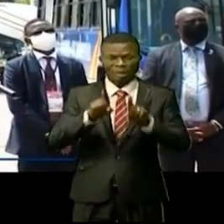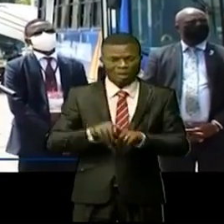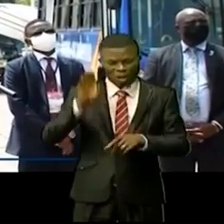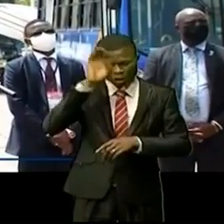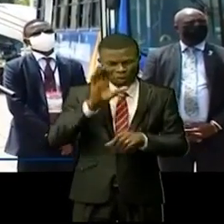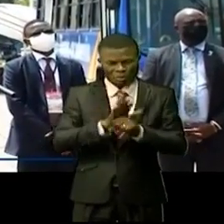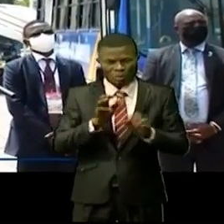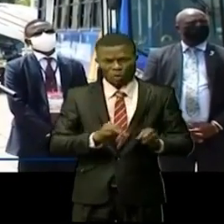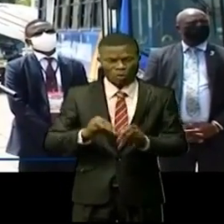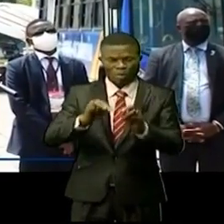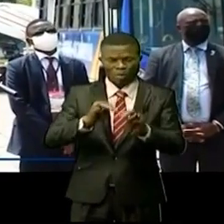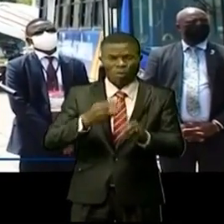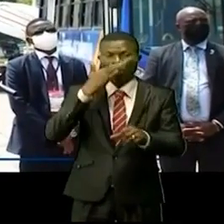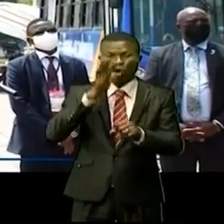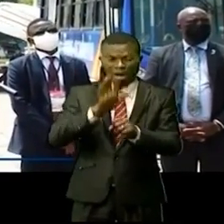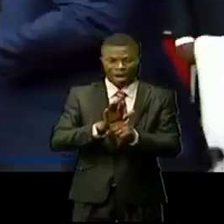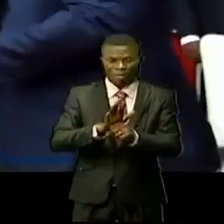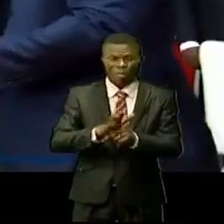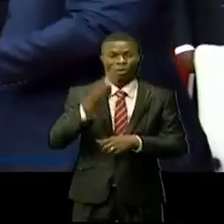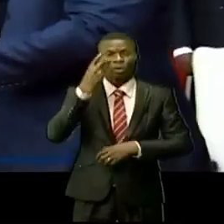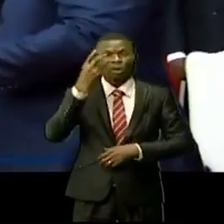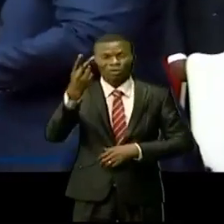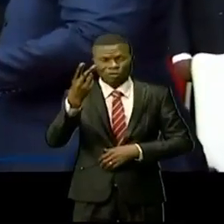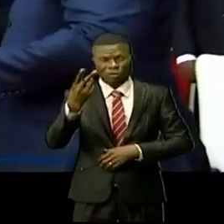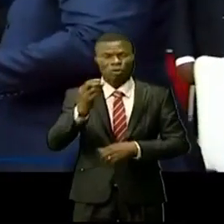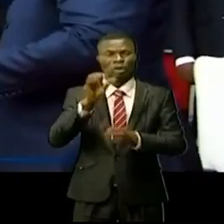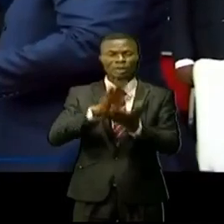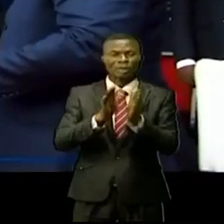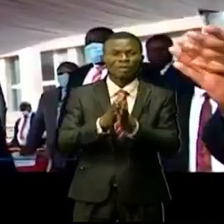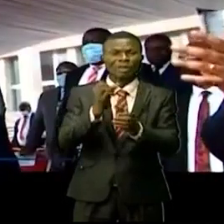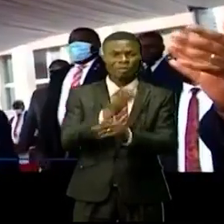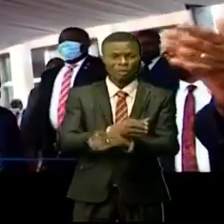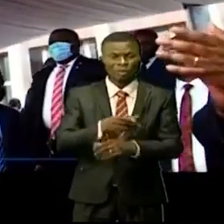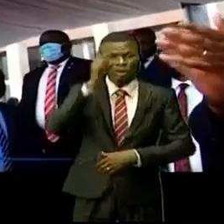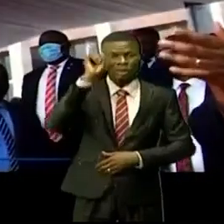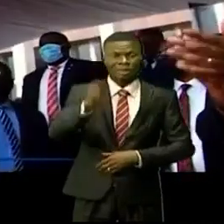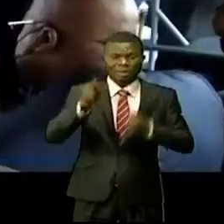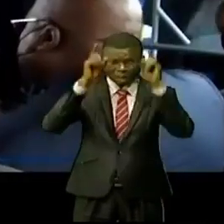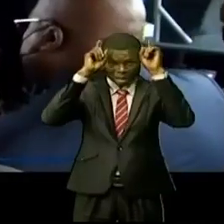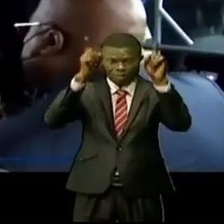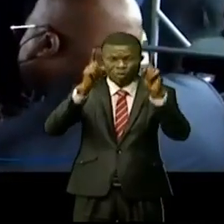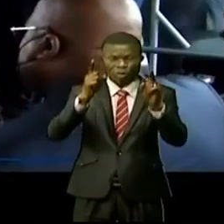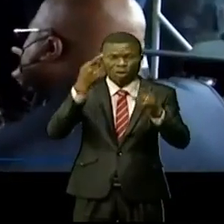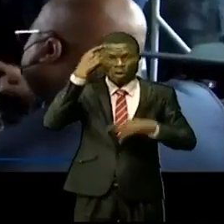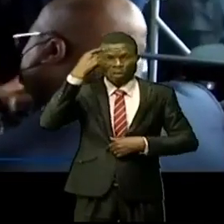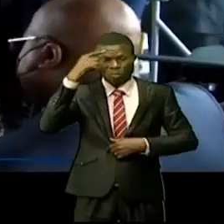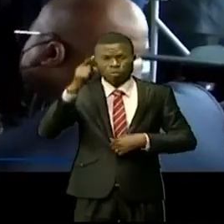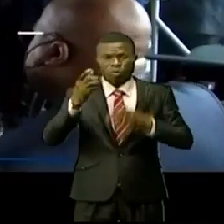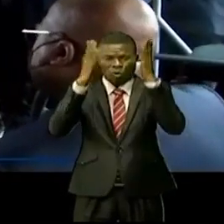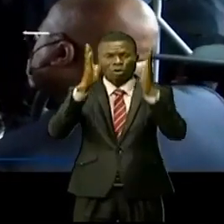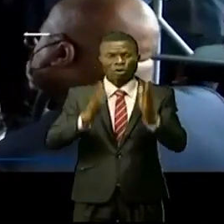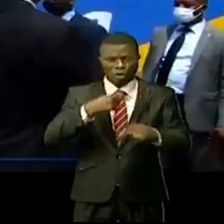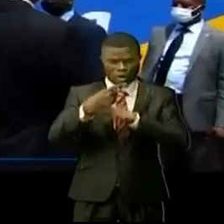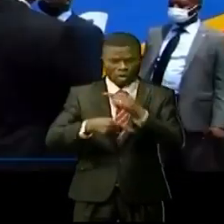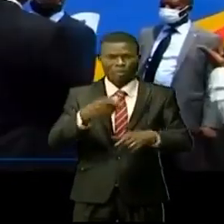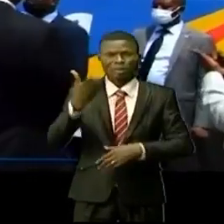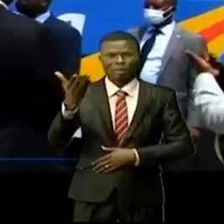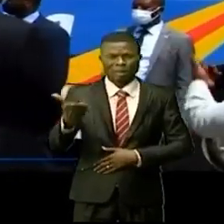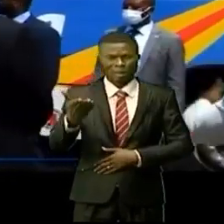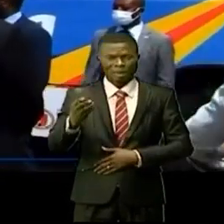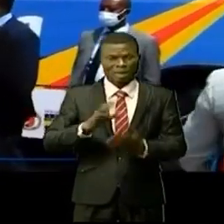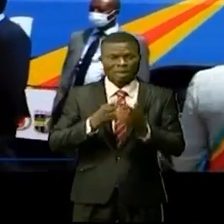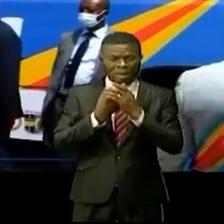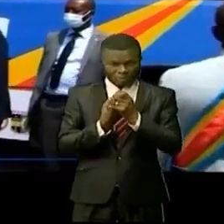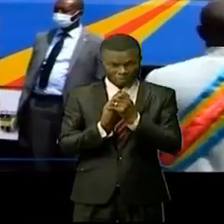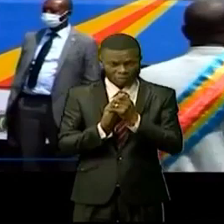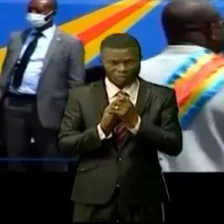la matérialisation de cette vision. Dans un premier temps, 100 bus TransAcadémia seront mis en circulation. Et dans un proche